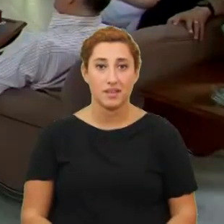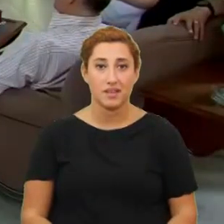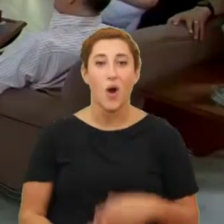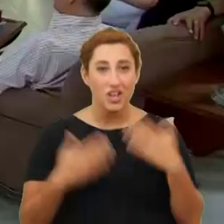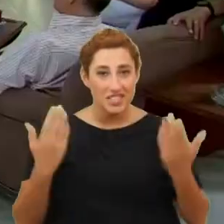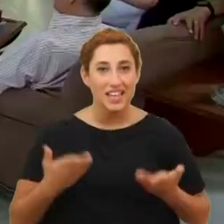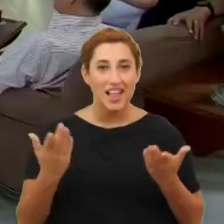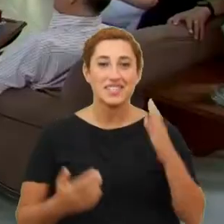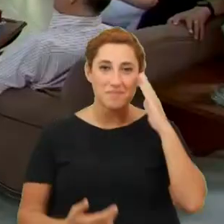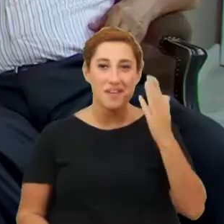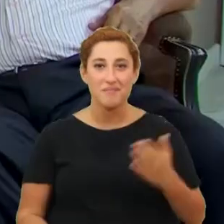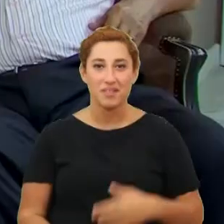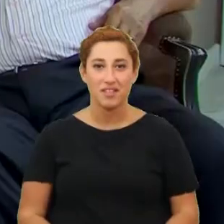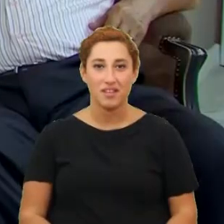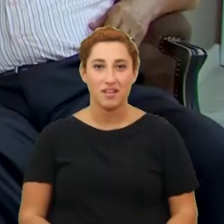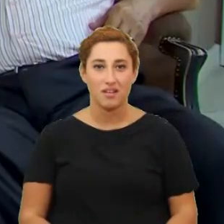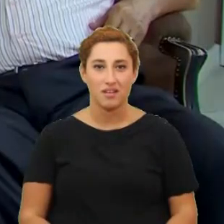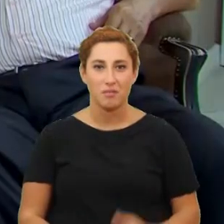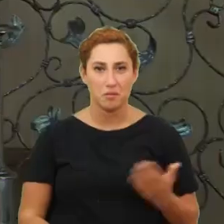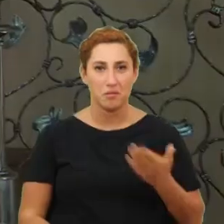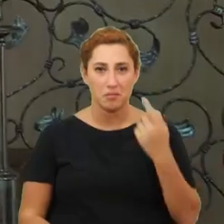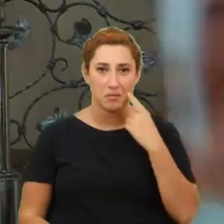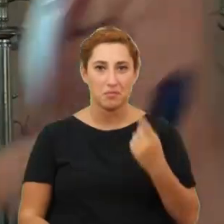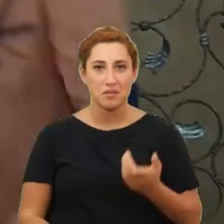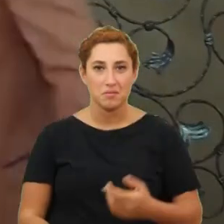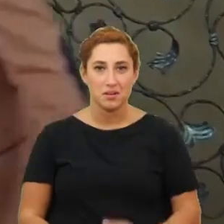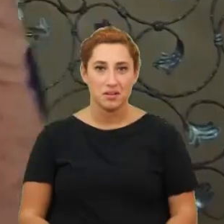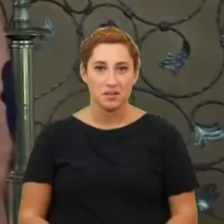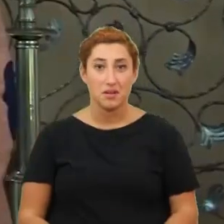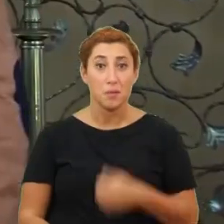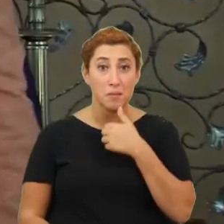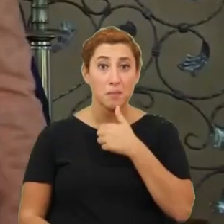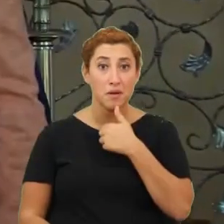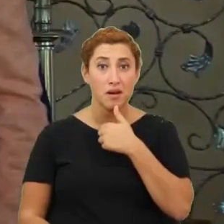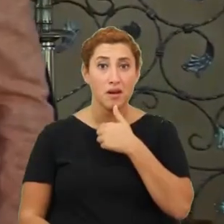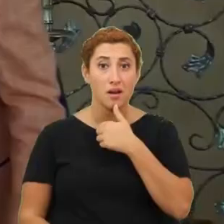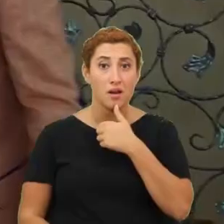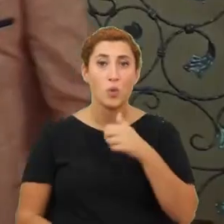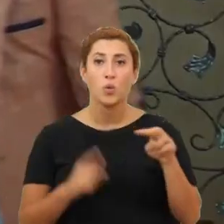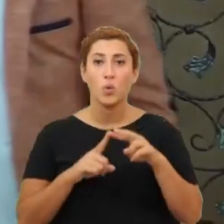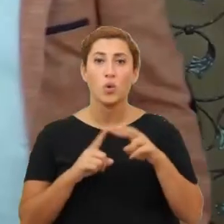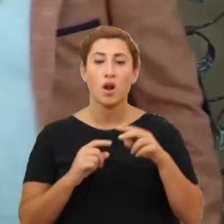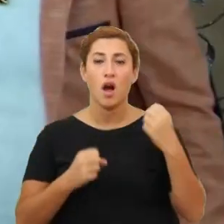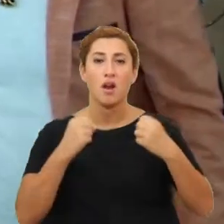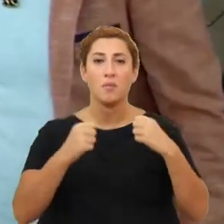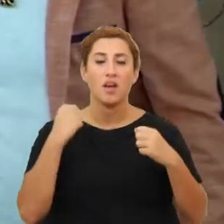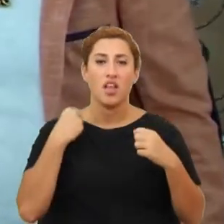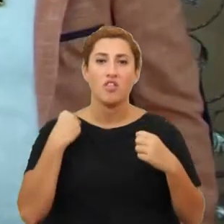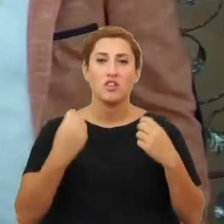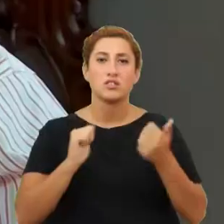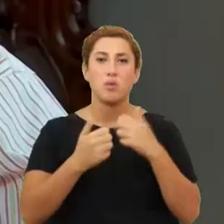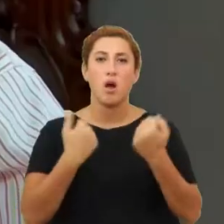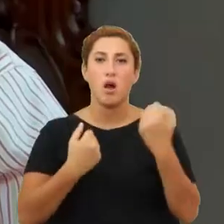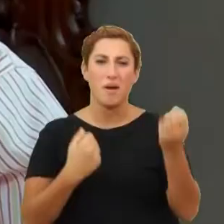Ah, hoş geldiniz. Merhabalar. Merhaba, merhaba. Baba, Nurhan üstü açık spor arabası